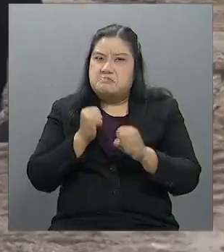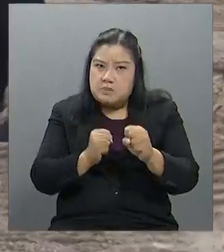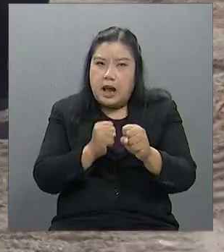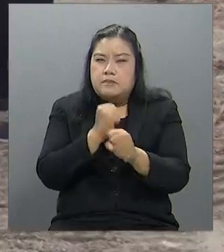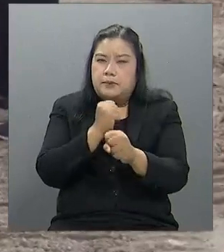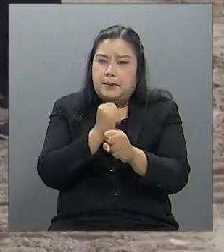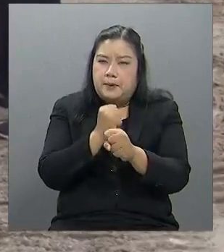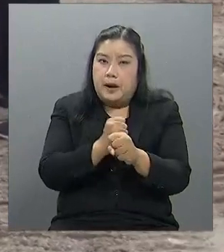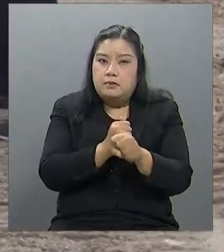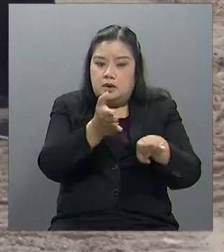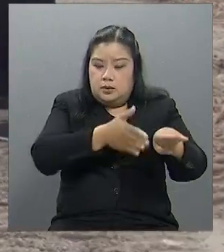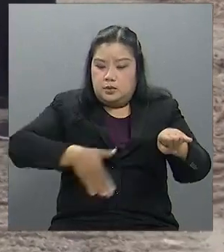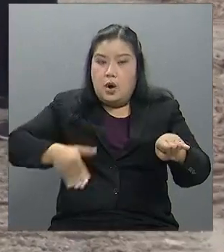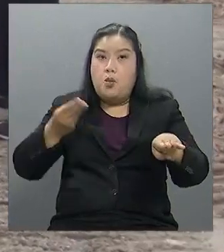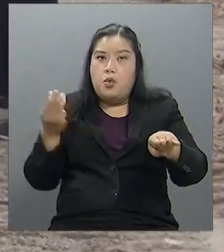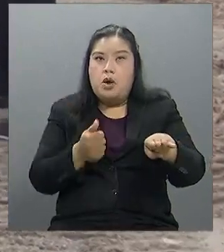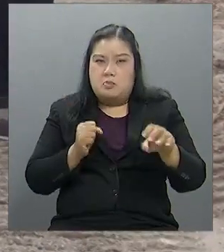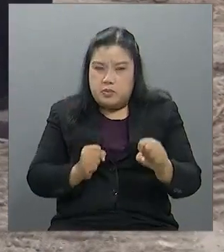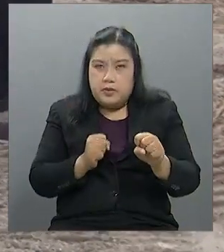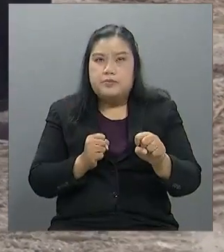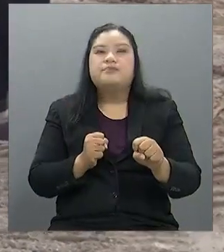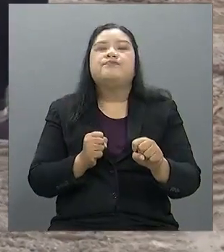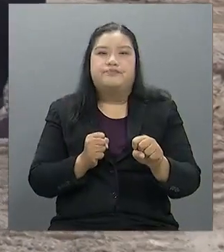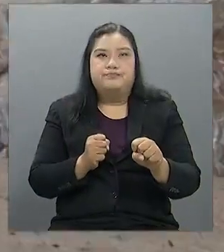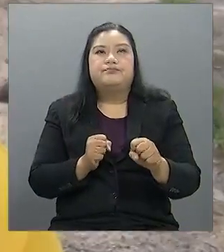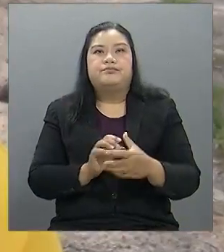ว่าเร่งทำกันเต็มลูกสูบแล้วค่ะ